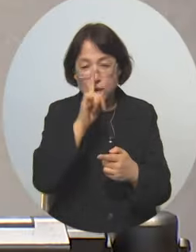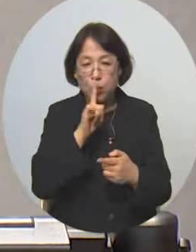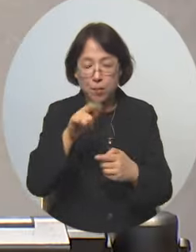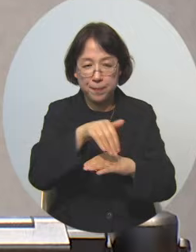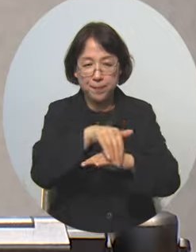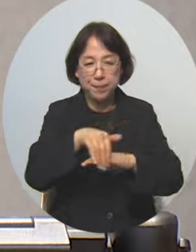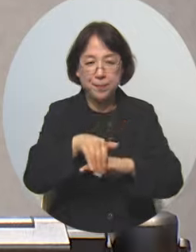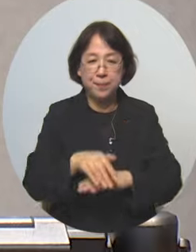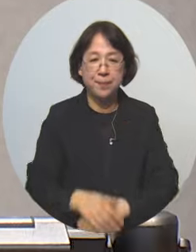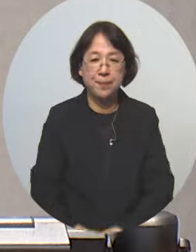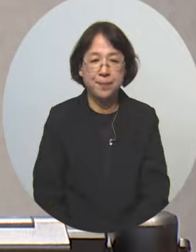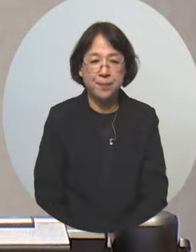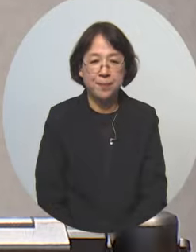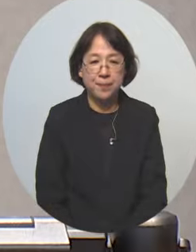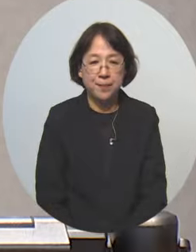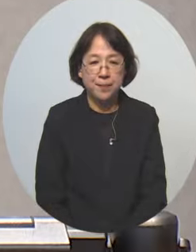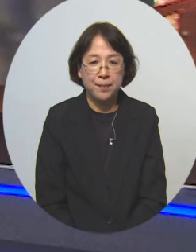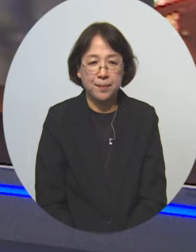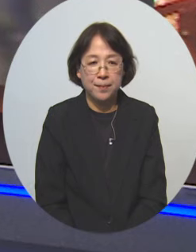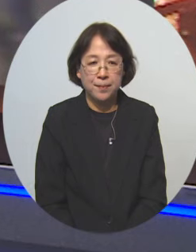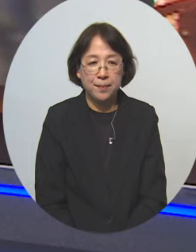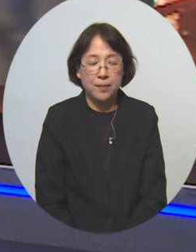KTV 이혜진입니다.